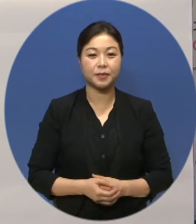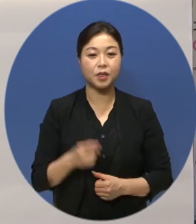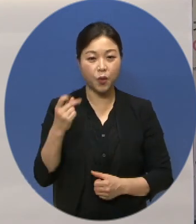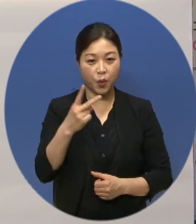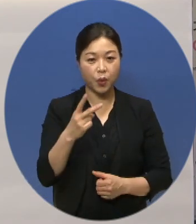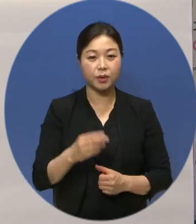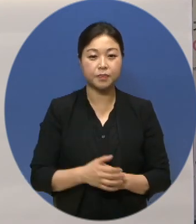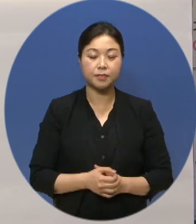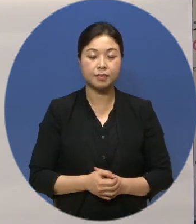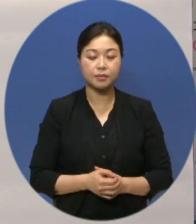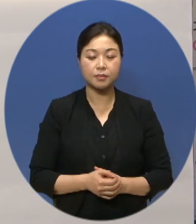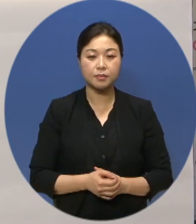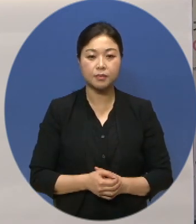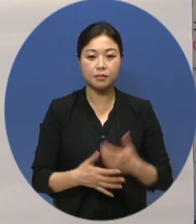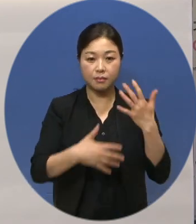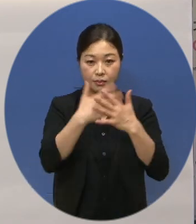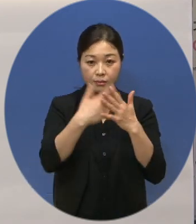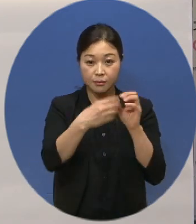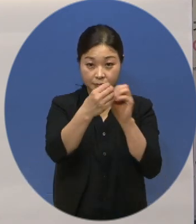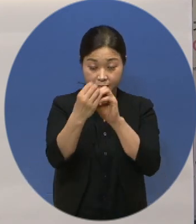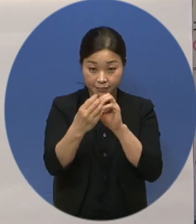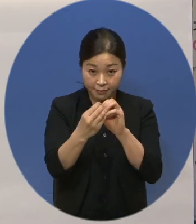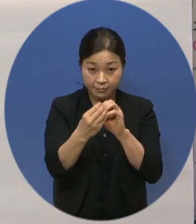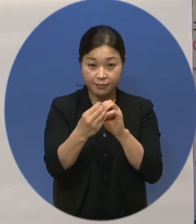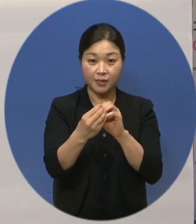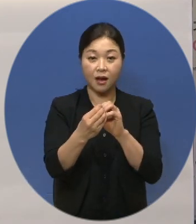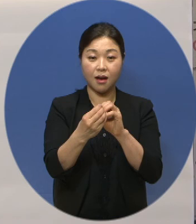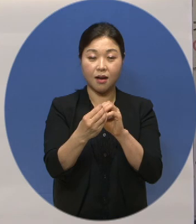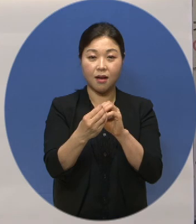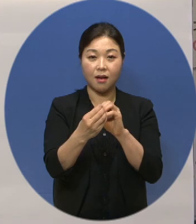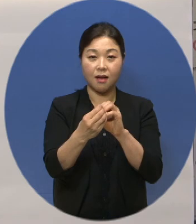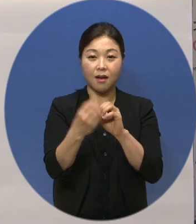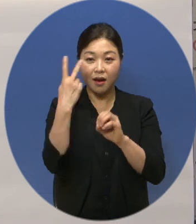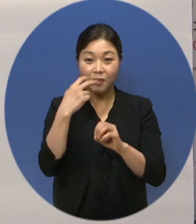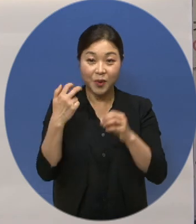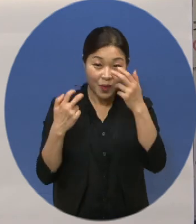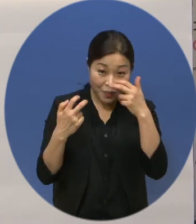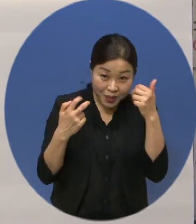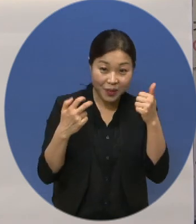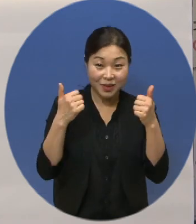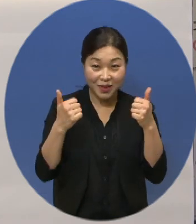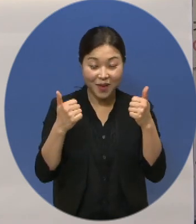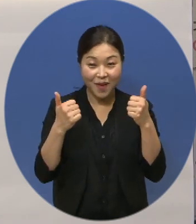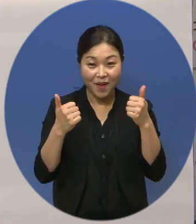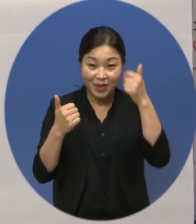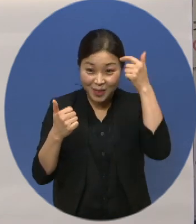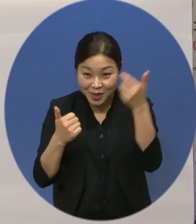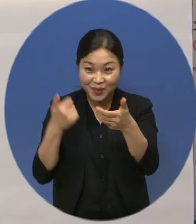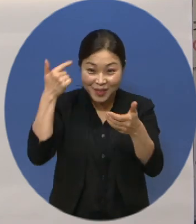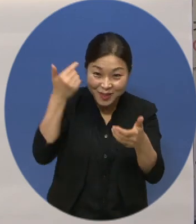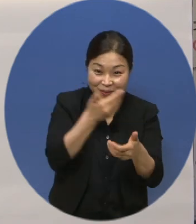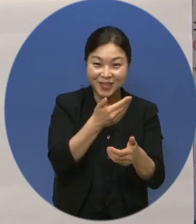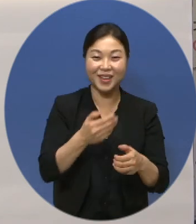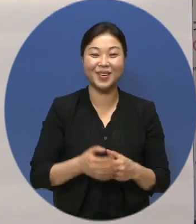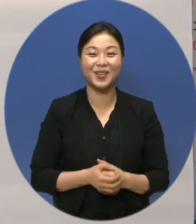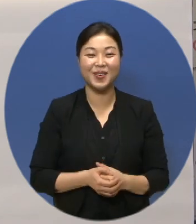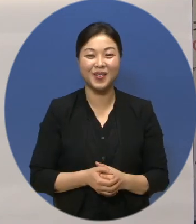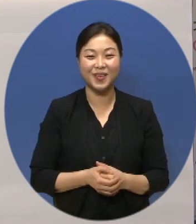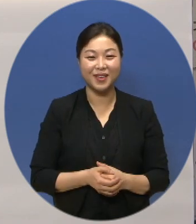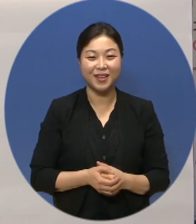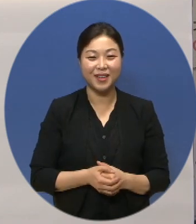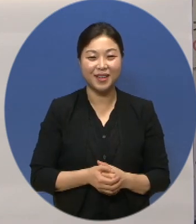그리고 이제 시네토크 약간 이런 식으로 이제 서로가 서로에게 질문을 하고 이제